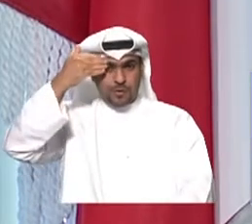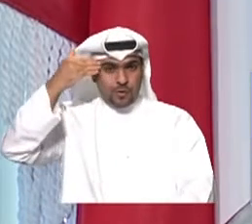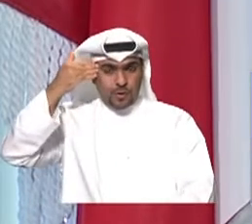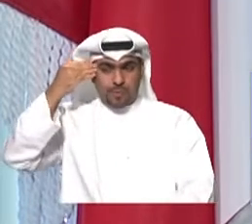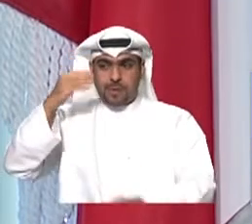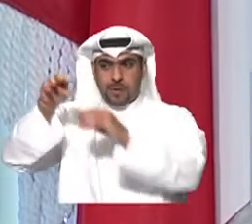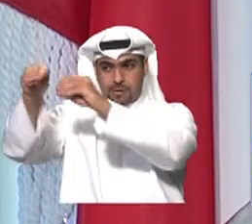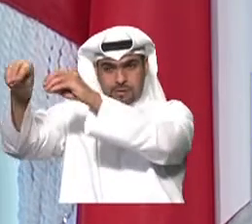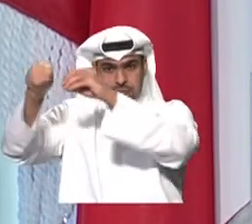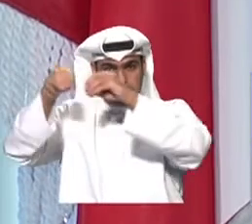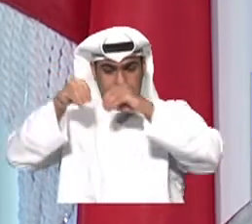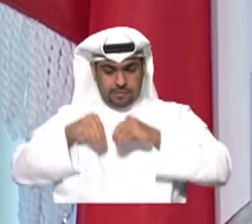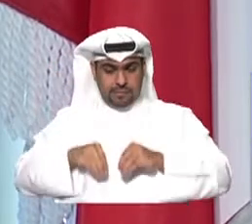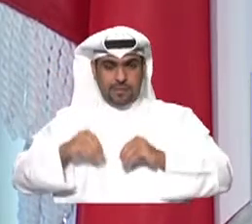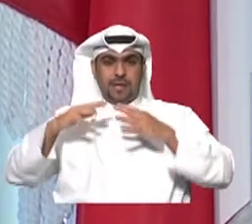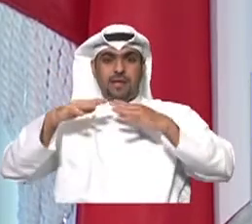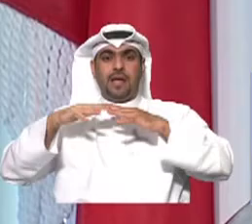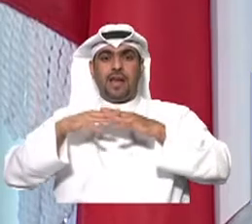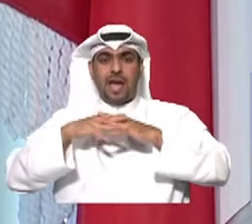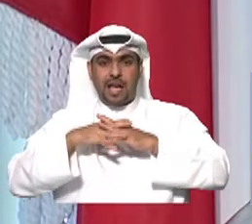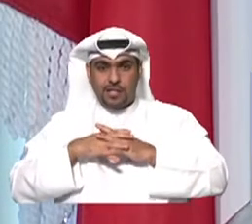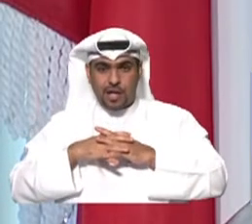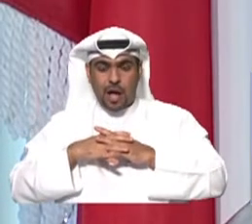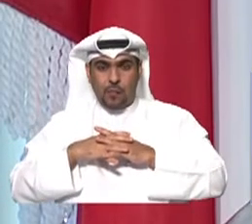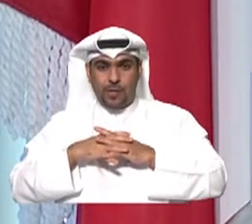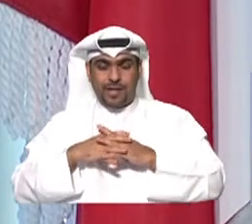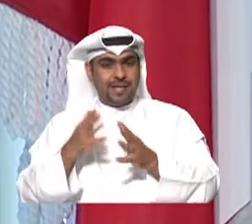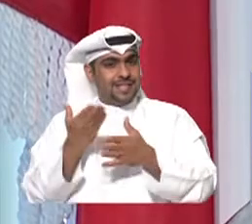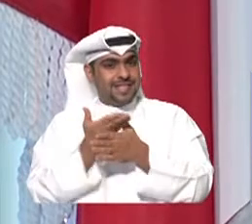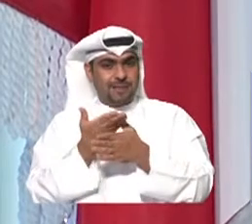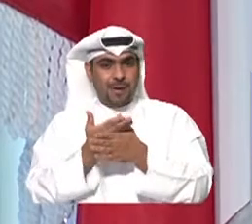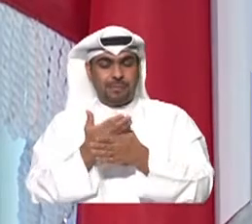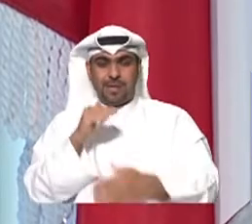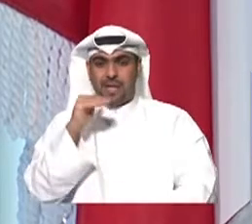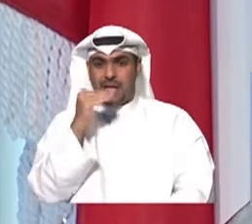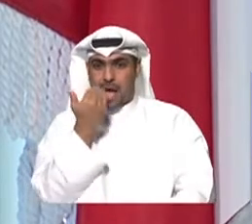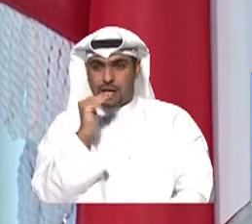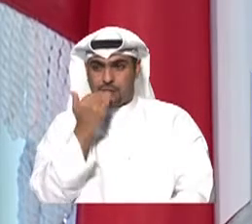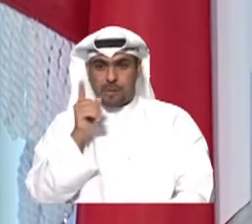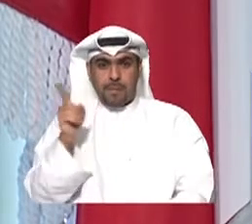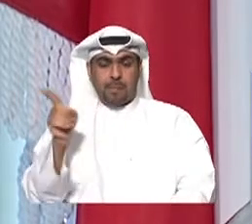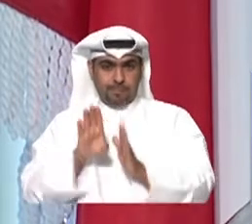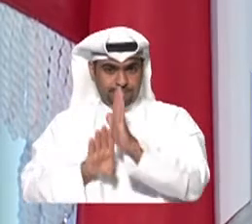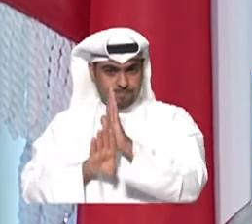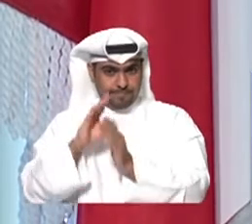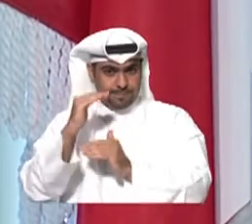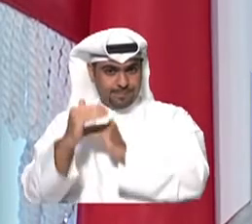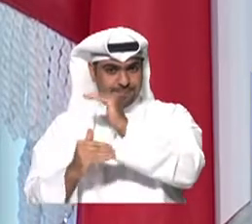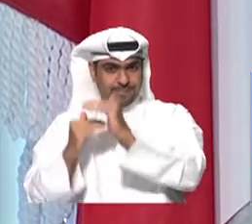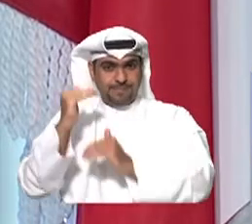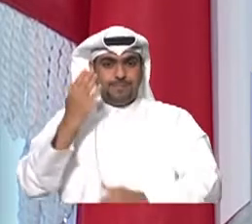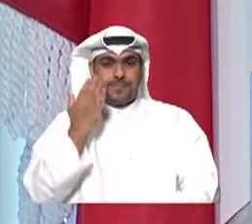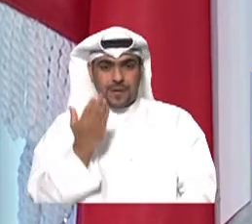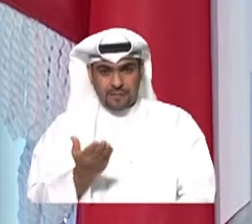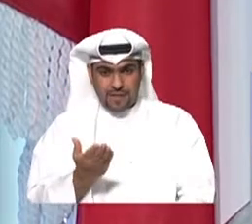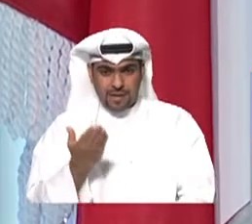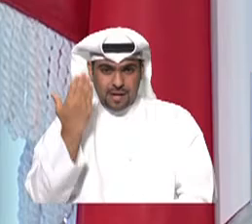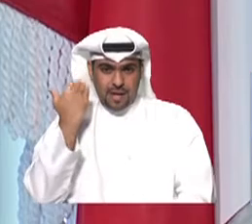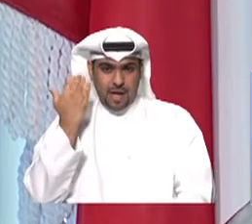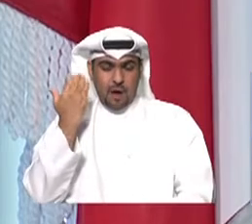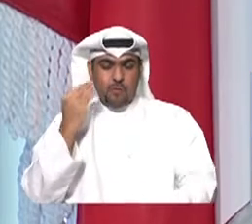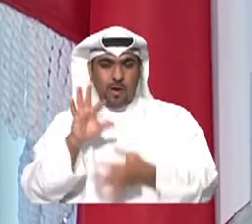في سياق الاستجابة ودعم جهود الدول الأكثر تضرراً تنفيذاً لاتفاق باريس لتغير